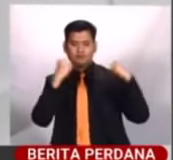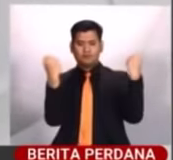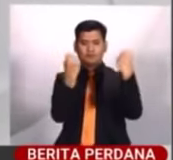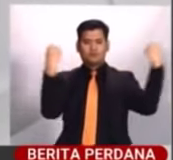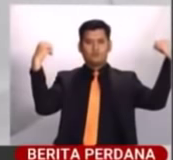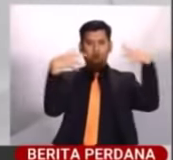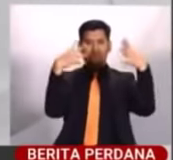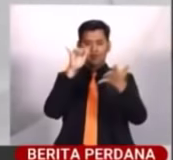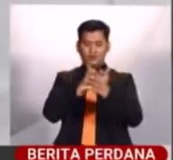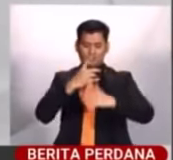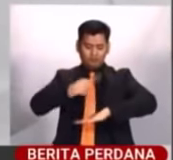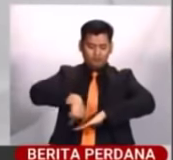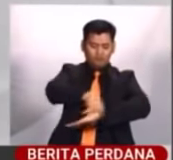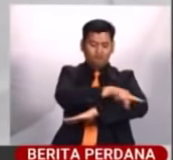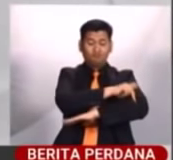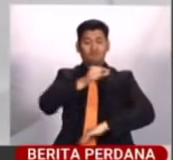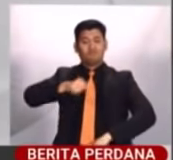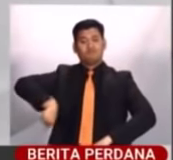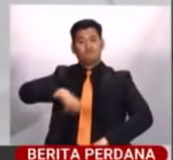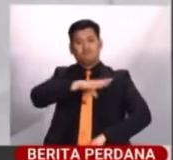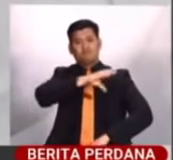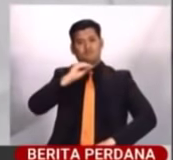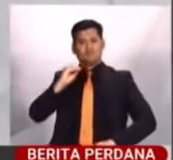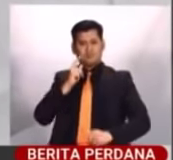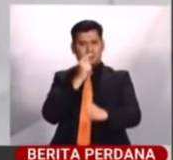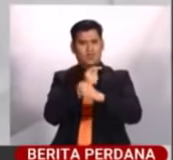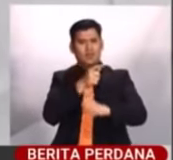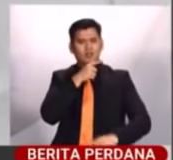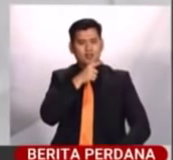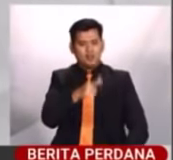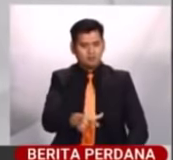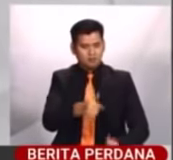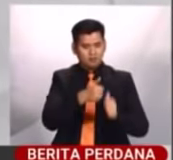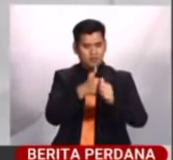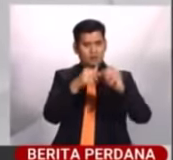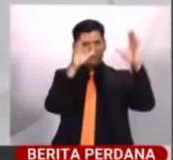memiliki padang yang lebih berkualiti dan tahan lama mengikut cuaca.